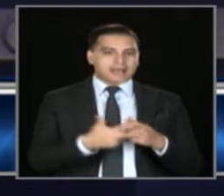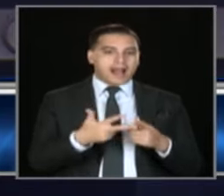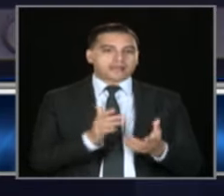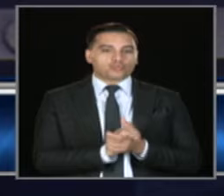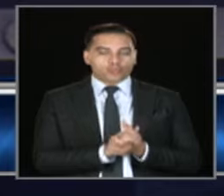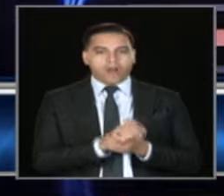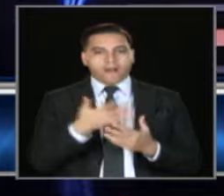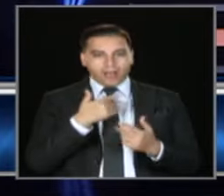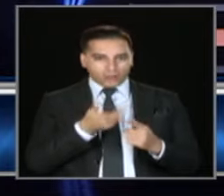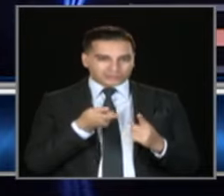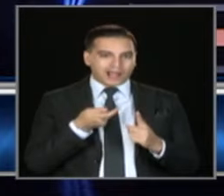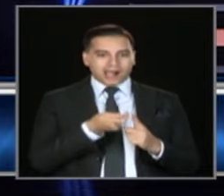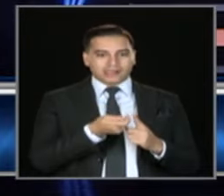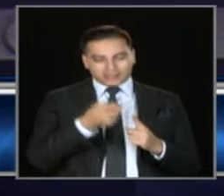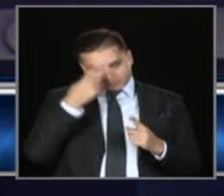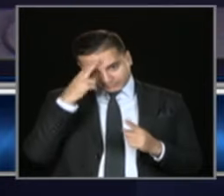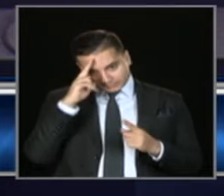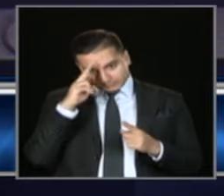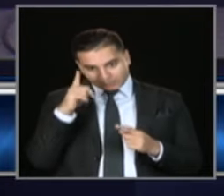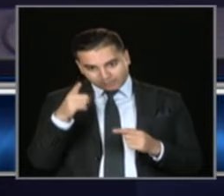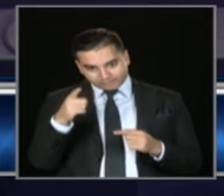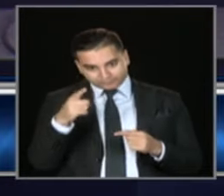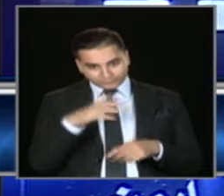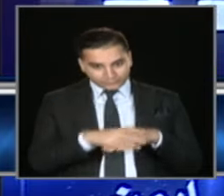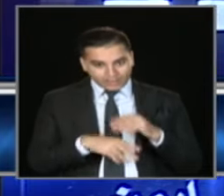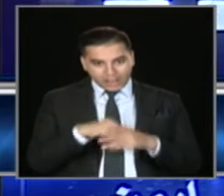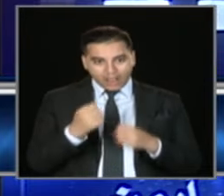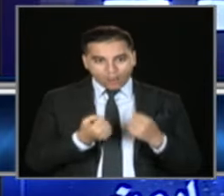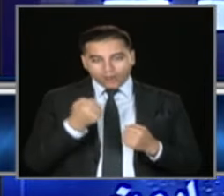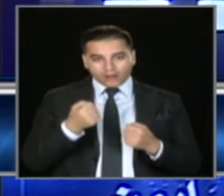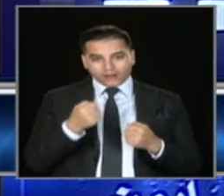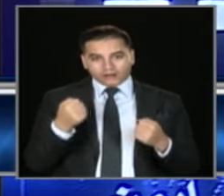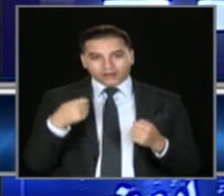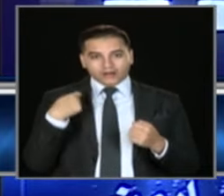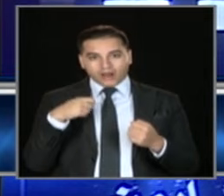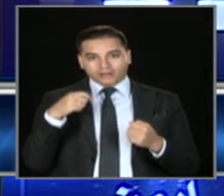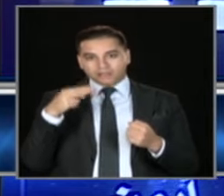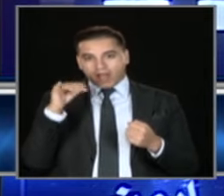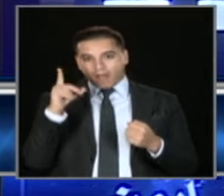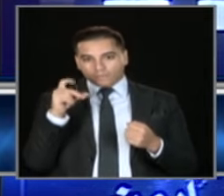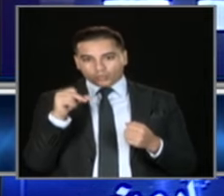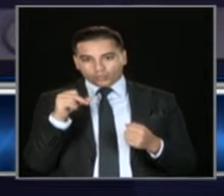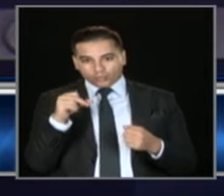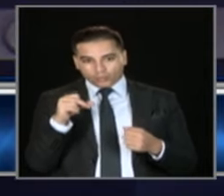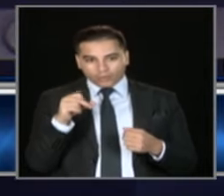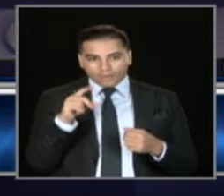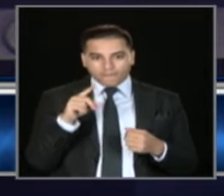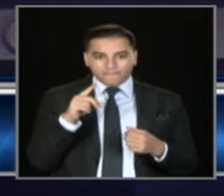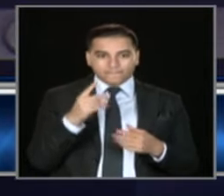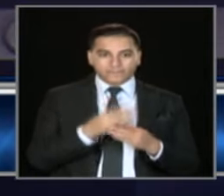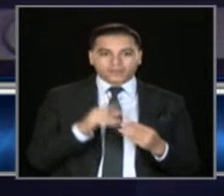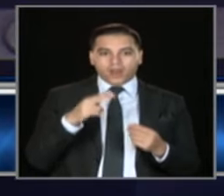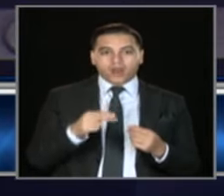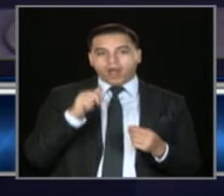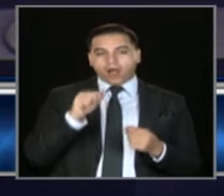أيمن بحر. عمرو بن العاص. عمرو بن العاص ما خرجش من بيته في اليوم ده، هو كان واحد من 3. بداية